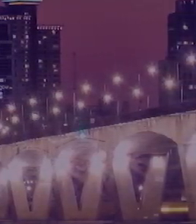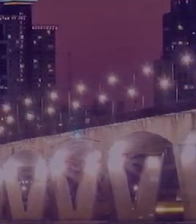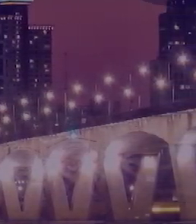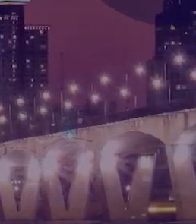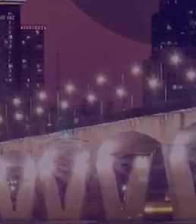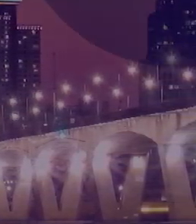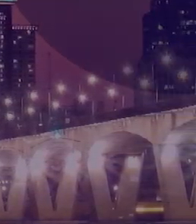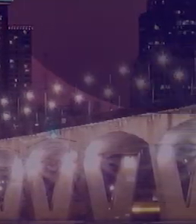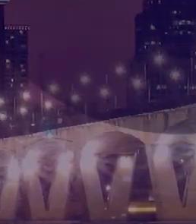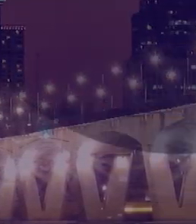n